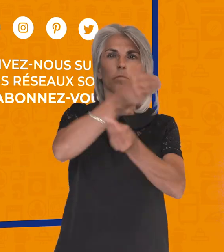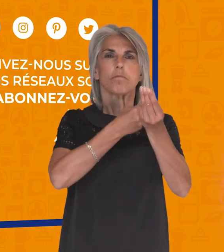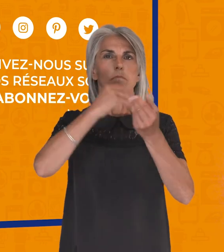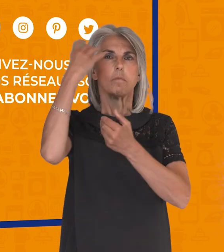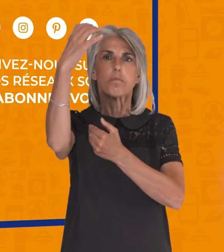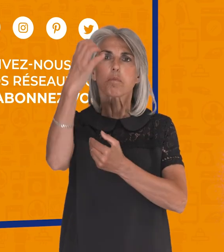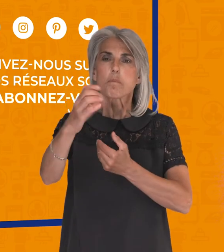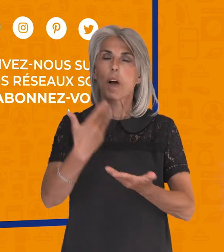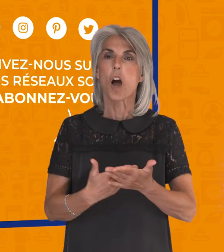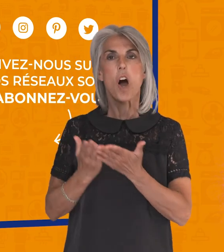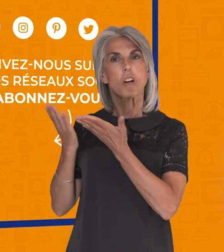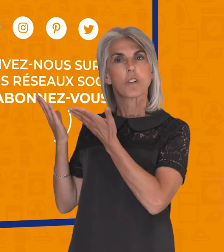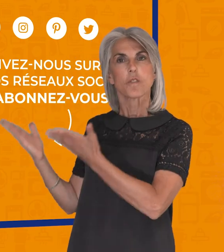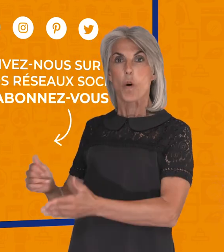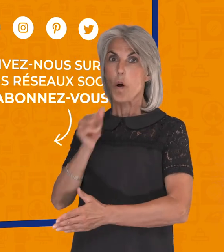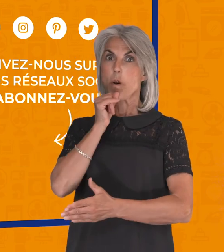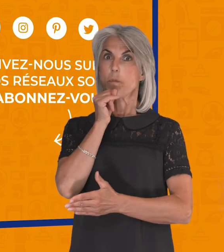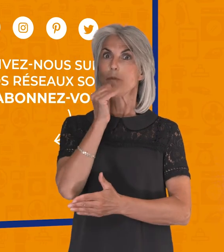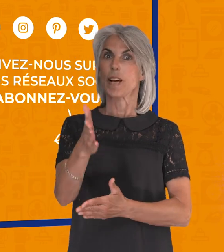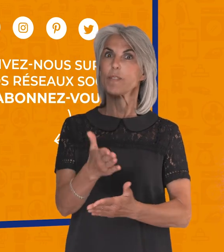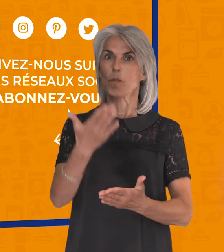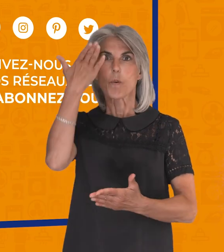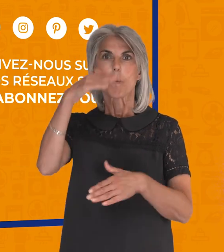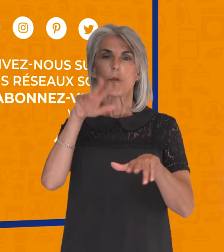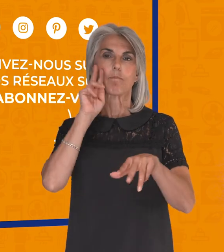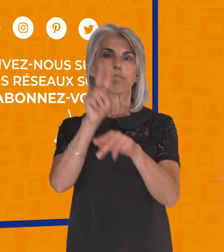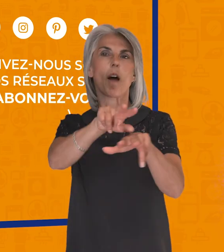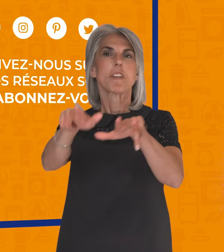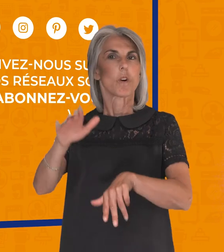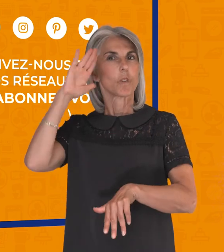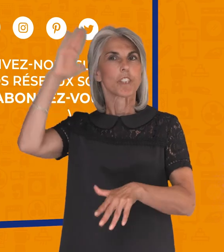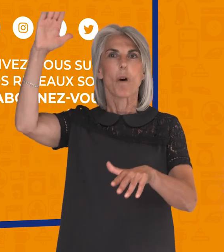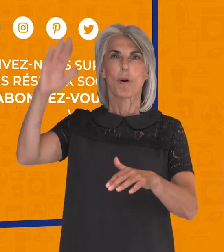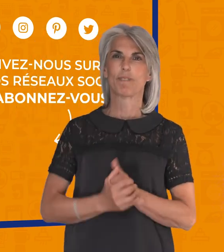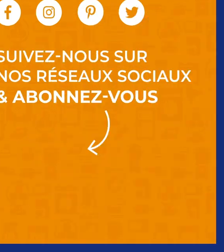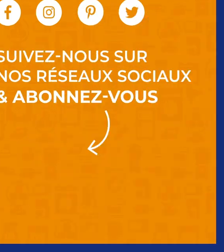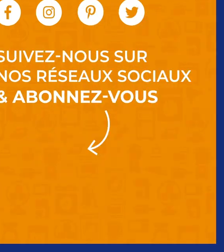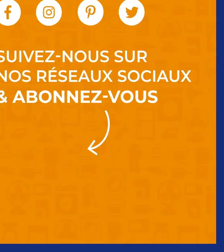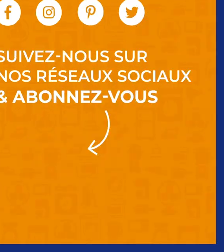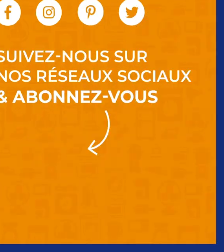Facebook, Instagram, Pinterest et également Twitter, et à très bientôt pour d'autres vidéos. Ciao !